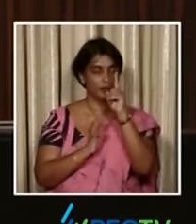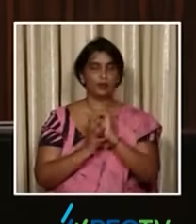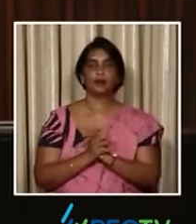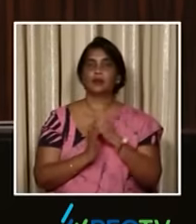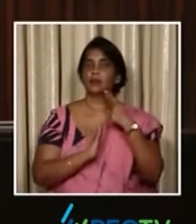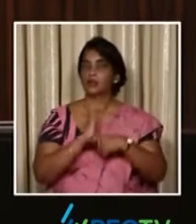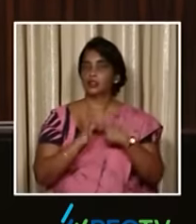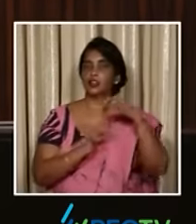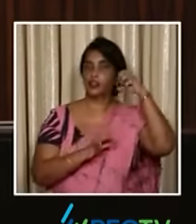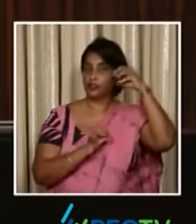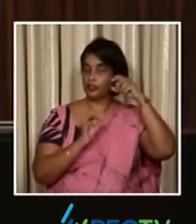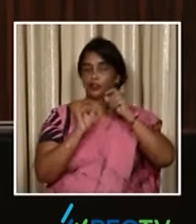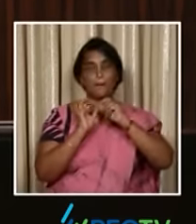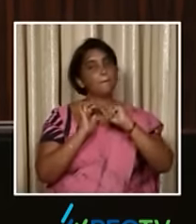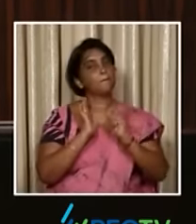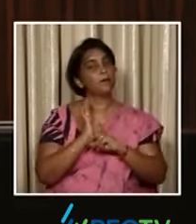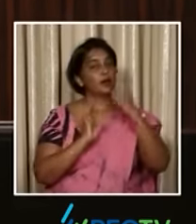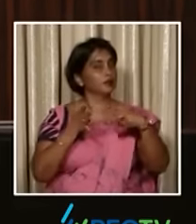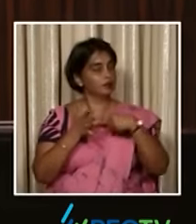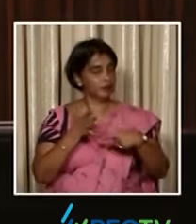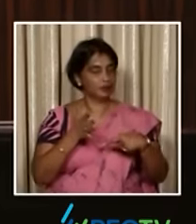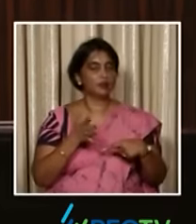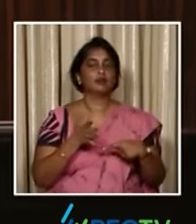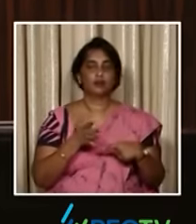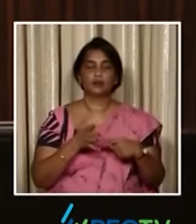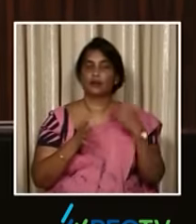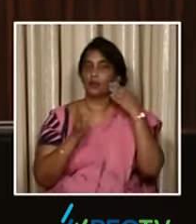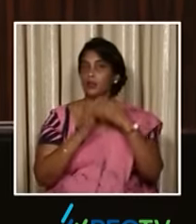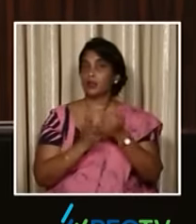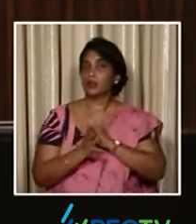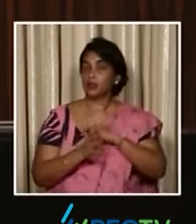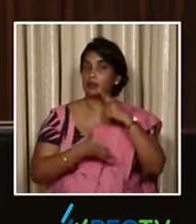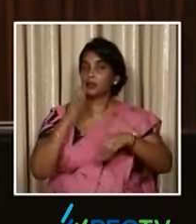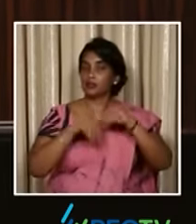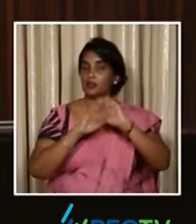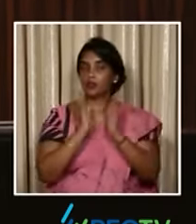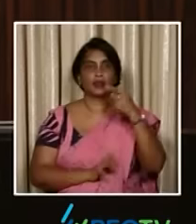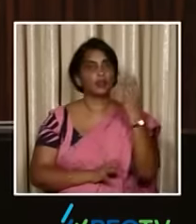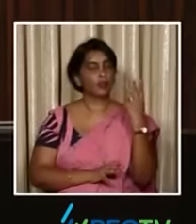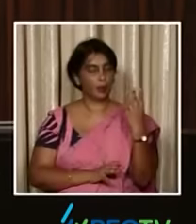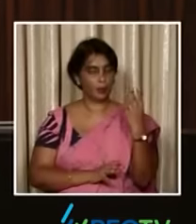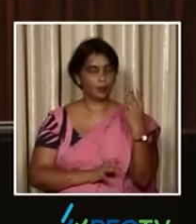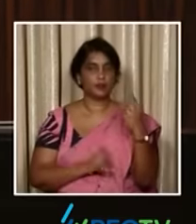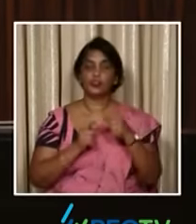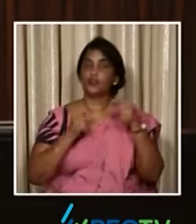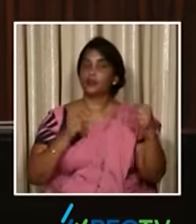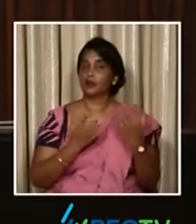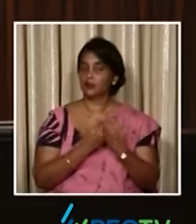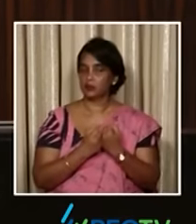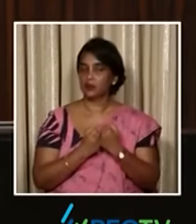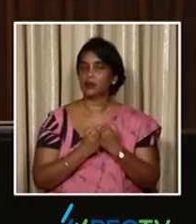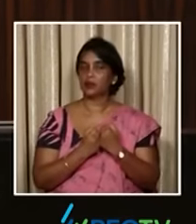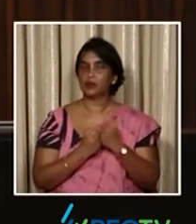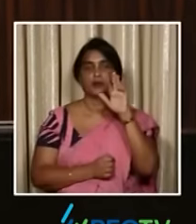ශ්‍රී ලංකා විදුලි බල පනත් කෙටුම්පත දෙවෙනිවර කියවීම සඳහා පක්ෂව ලැබූ ඡන්ද සංඛ්‍යාව 103යි, විපක්ෂව ලැබූ ඡන්ද